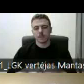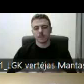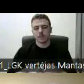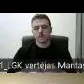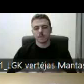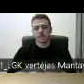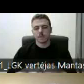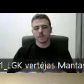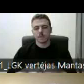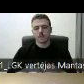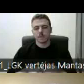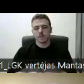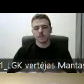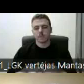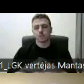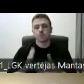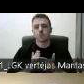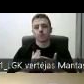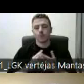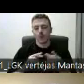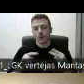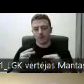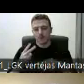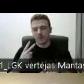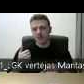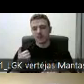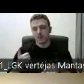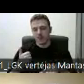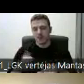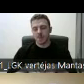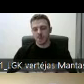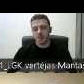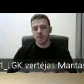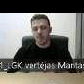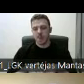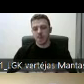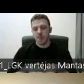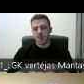Aha, įvyko pakeitimų, gerai, aš atsižvelgsiu.